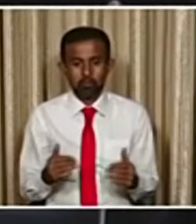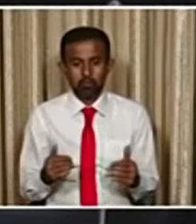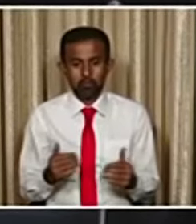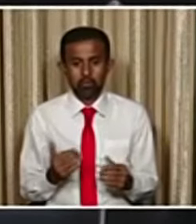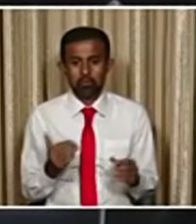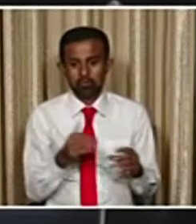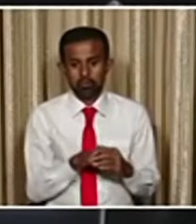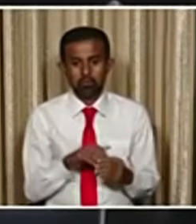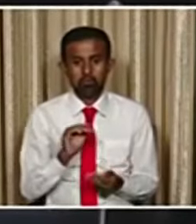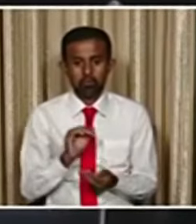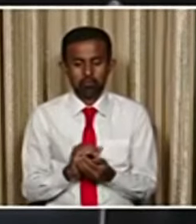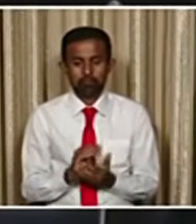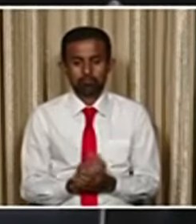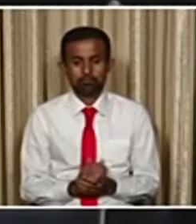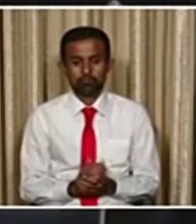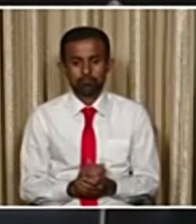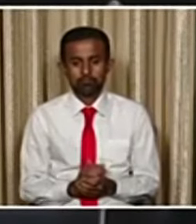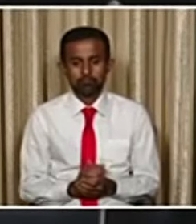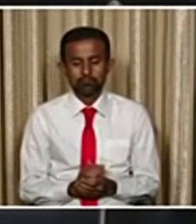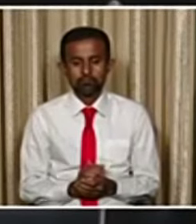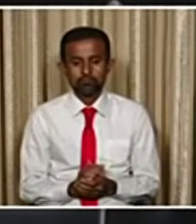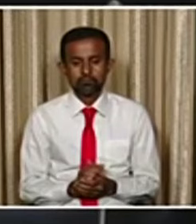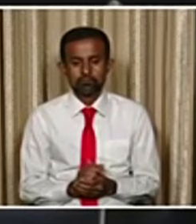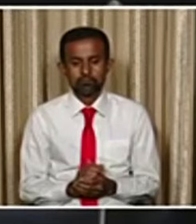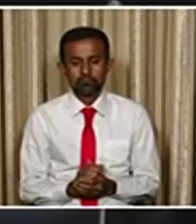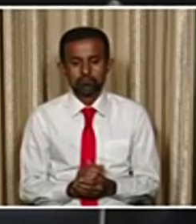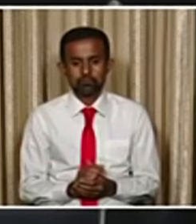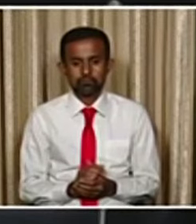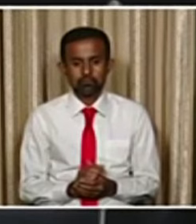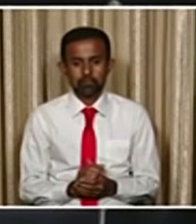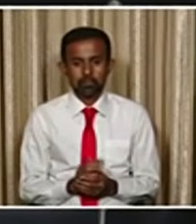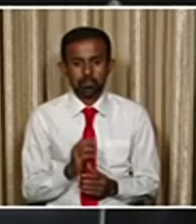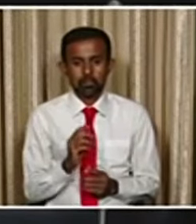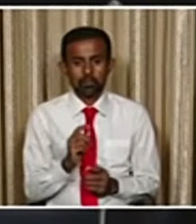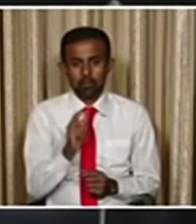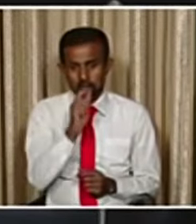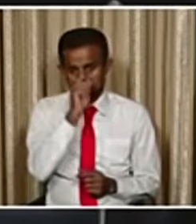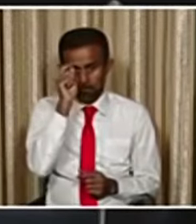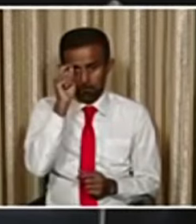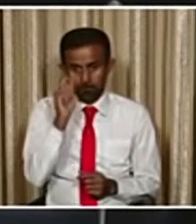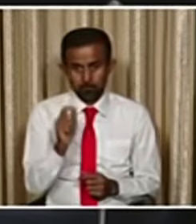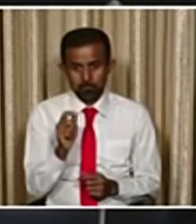තවදුරටත් ඉදිරිපත් විය යුතුයි කියන එක. කරු මන්ත්‍රීතුමනි